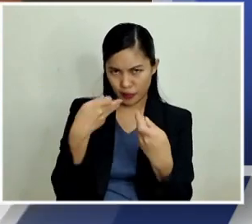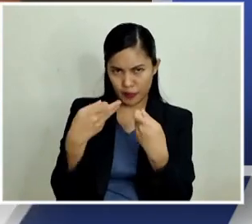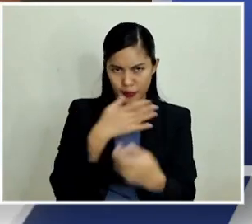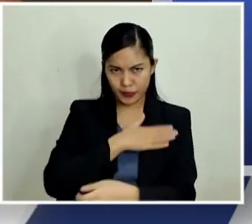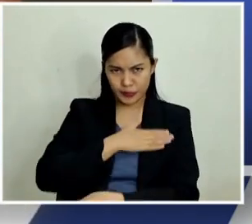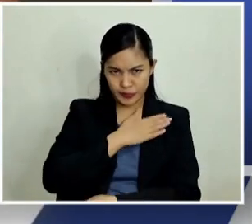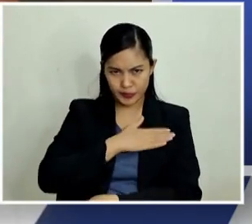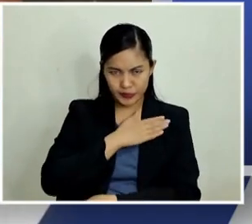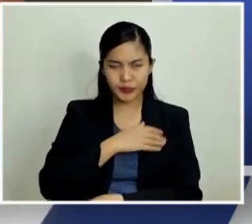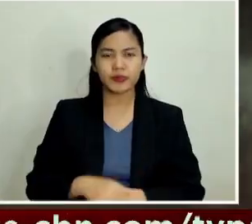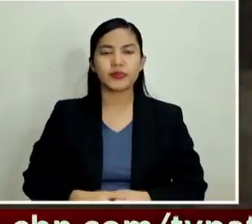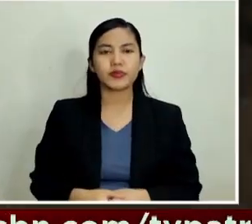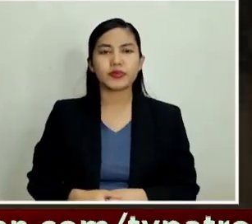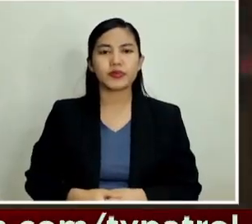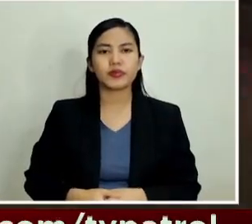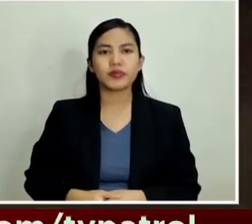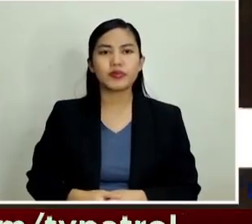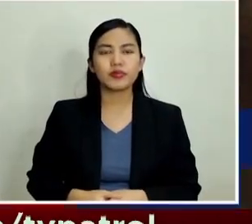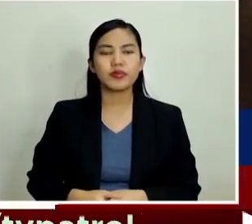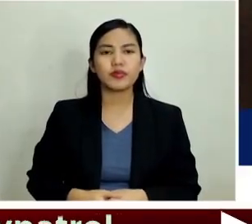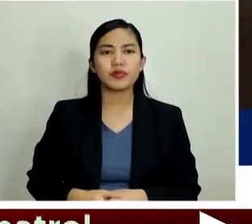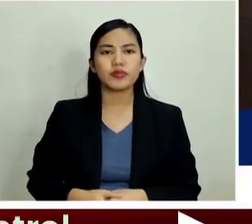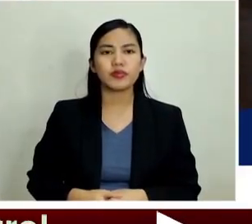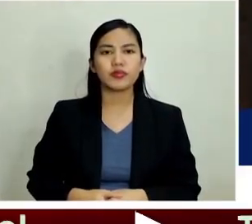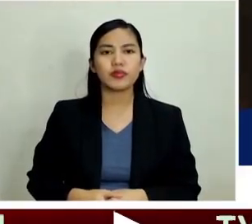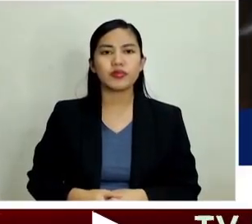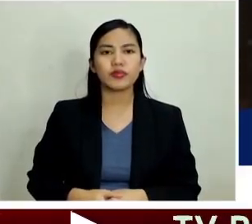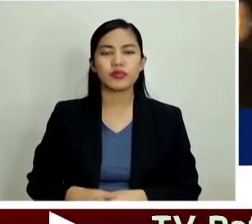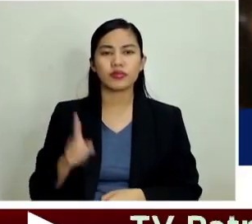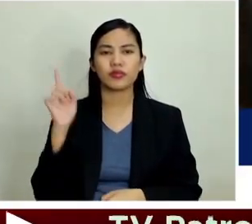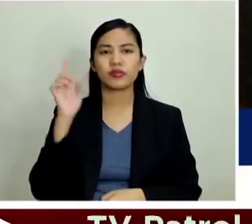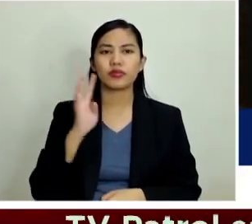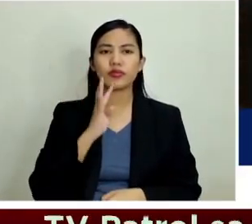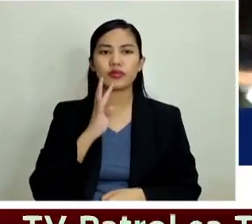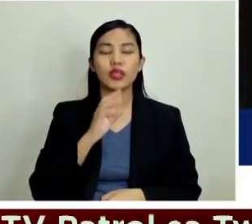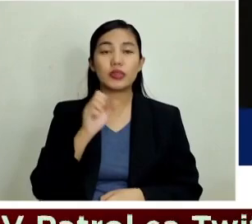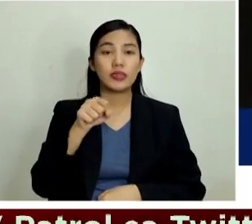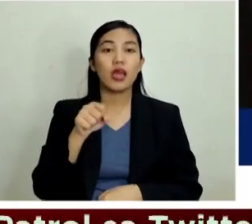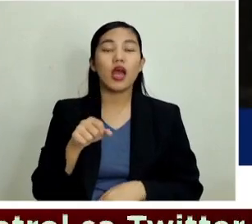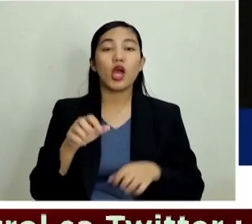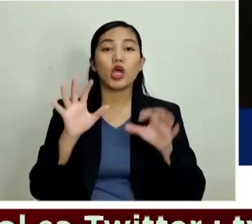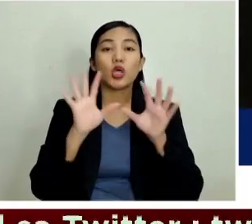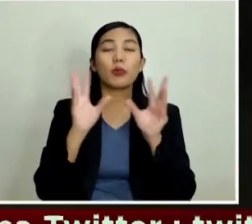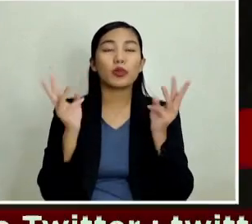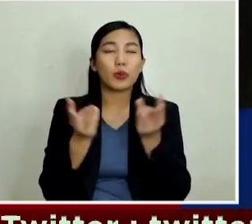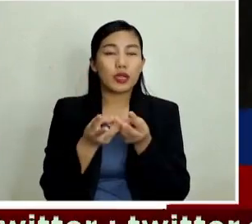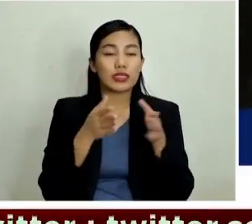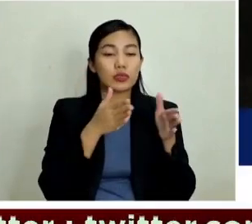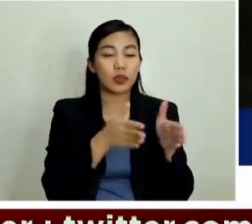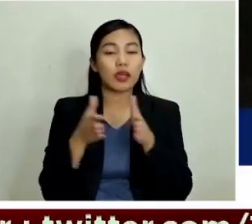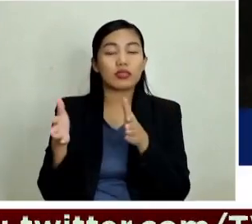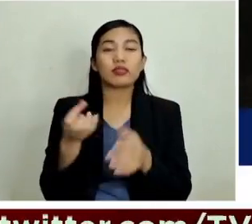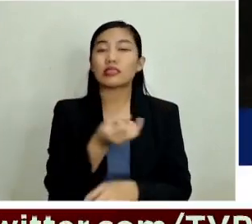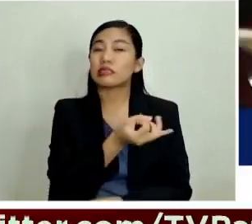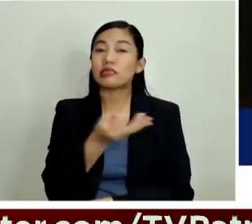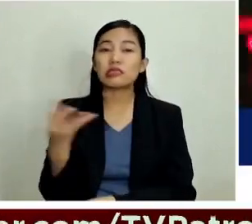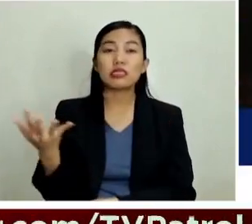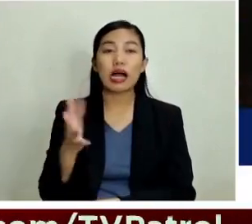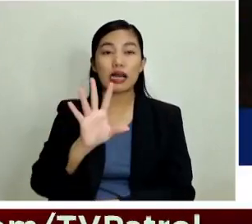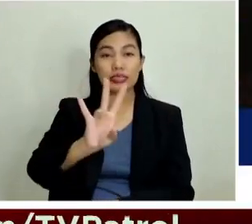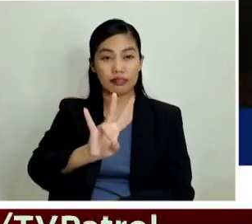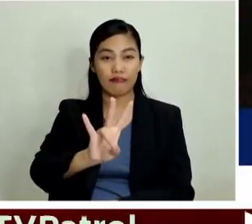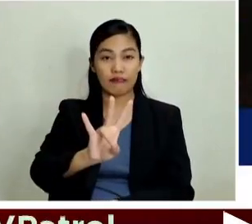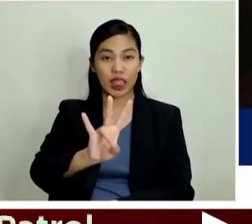Okay, Alvin, kasi yung Commonwealth Avenue ay pitong linya yan, no, sa mga pamilyar na dumadaan. 7 lanes yan. Ang gagawin nila, Alvin,